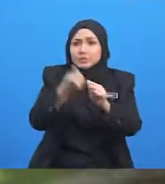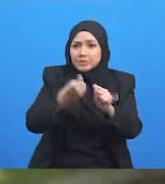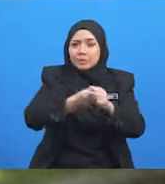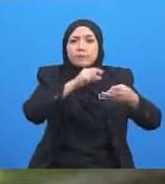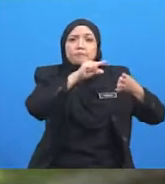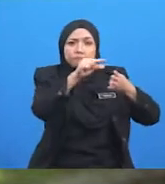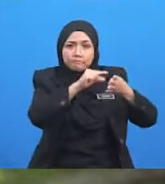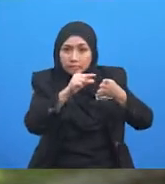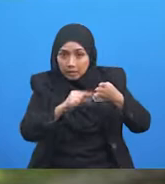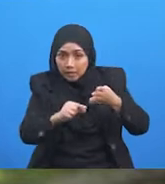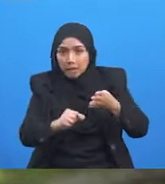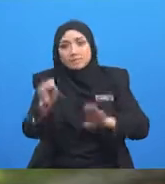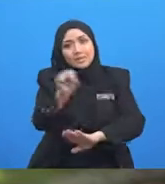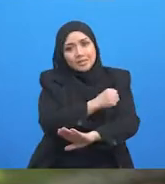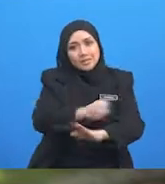sajak ini.